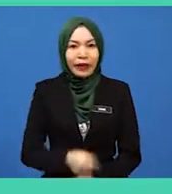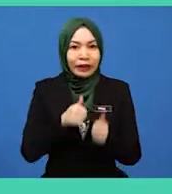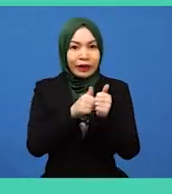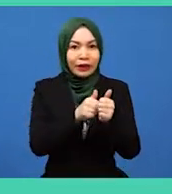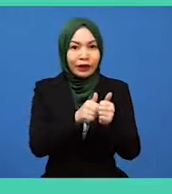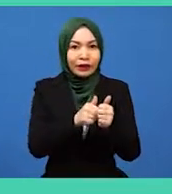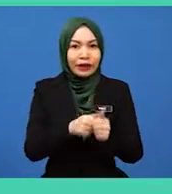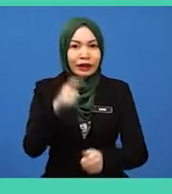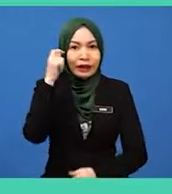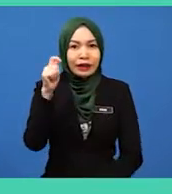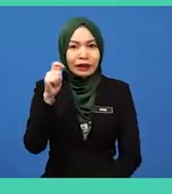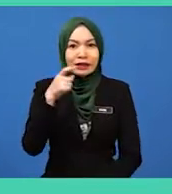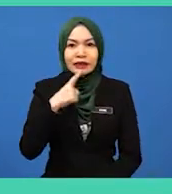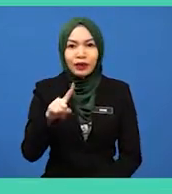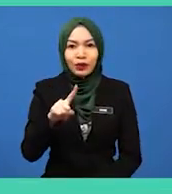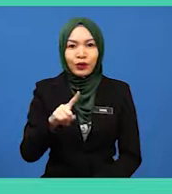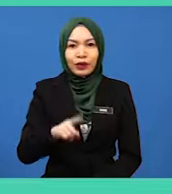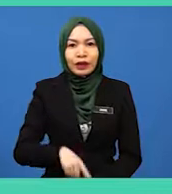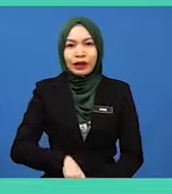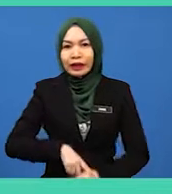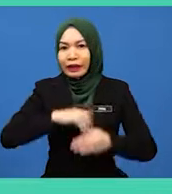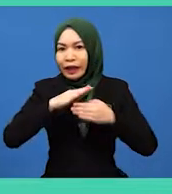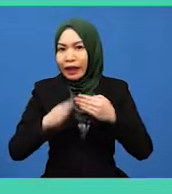di hujung ayat.